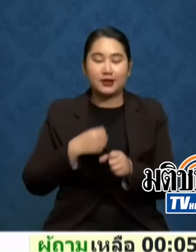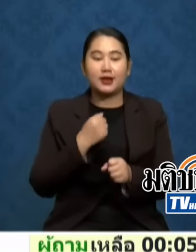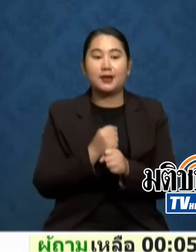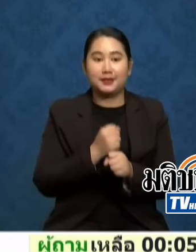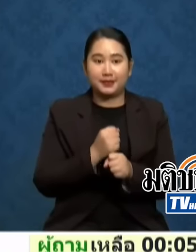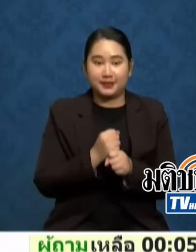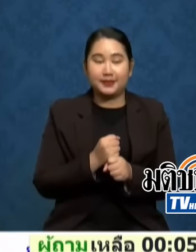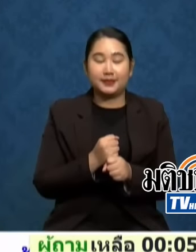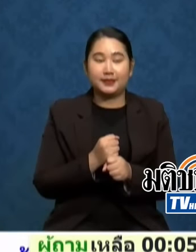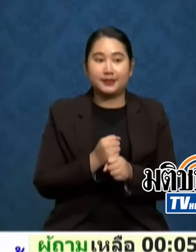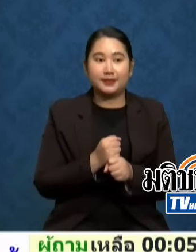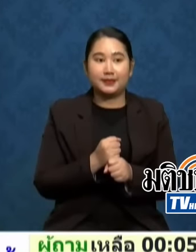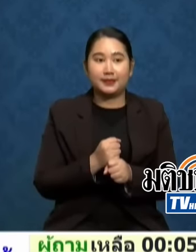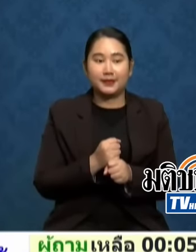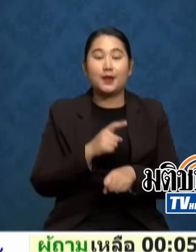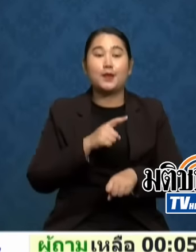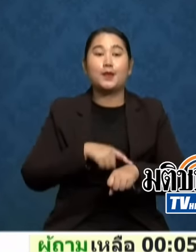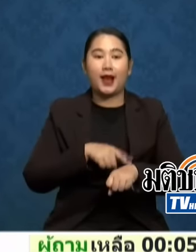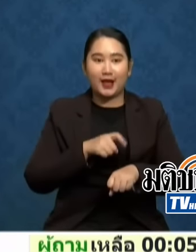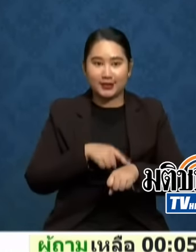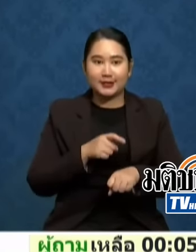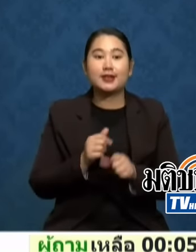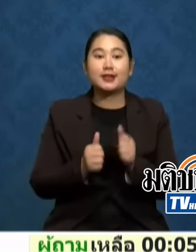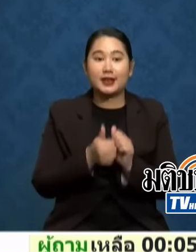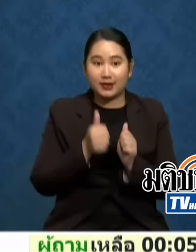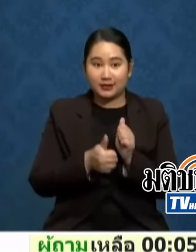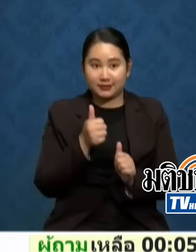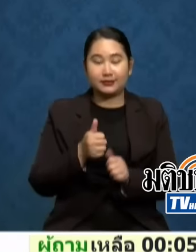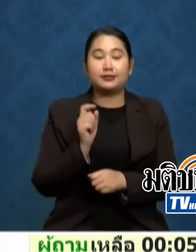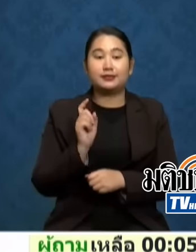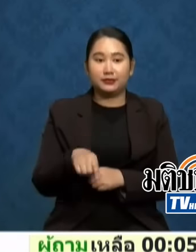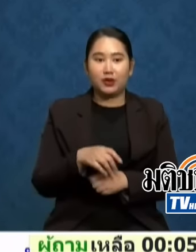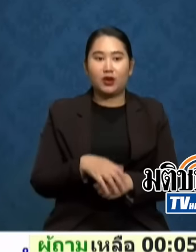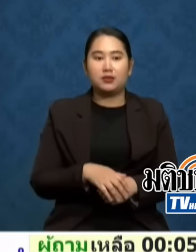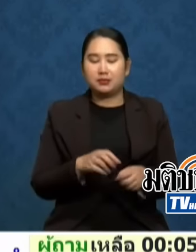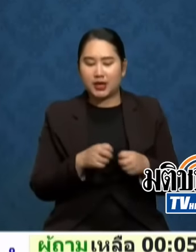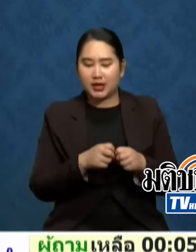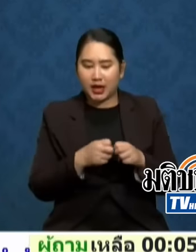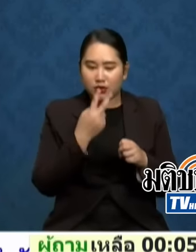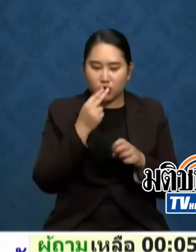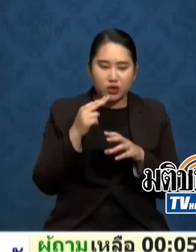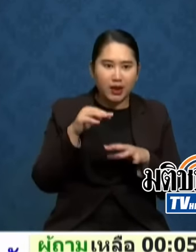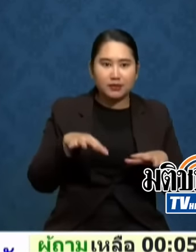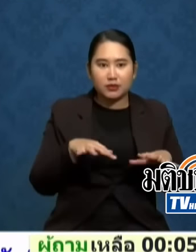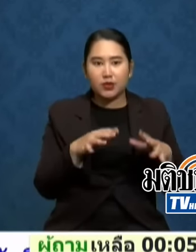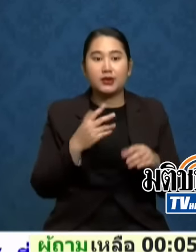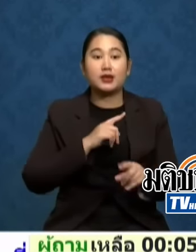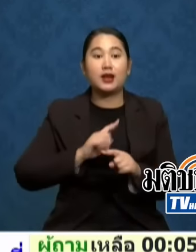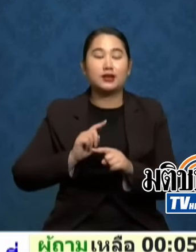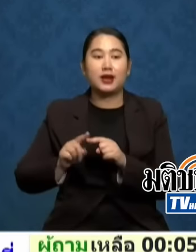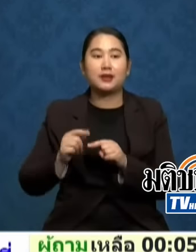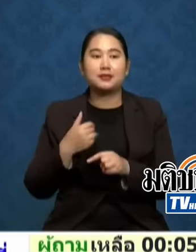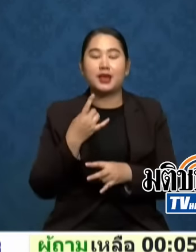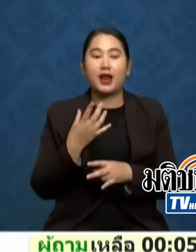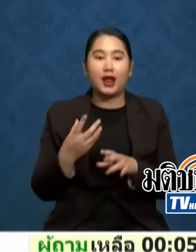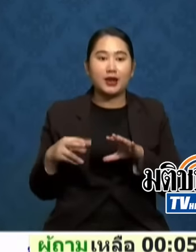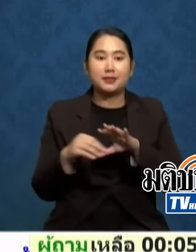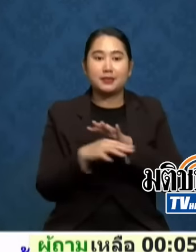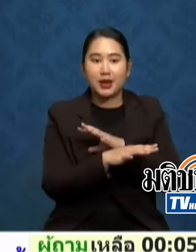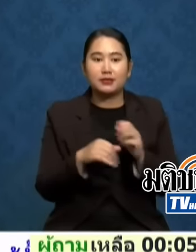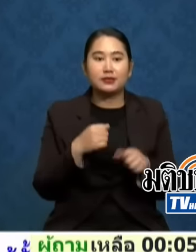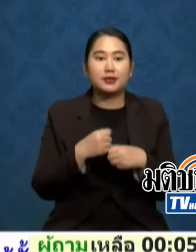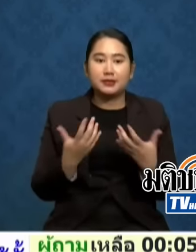การให้มันทันท่วงทีนะครับอะไรที่มันเป็นสิ่งกีดขวางทางน้ำนะครับอะไรที่ทำให้ระบบการระบายน้